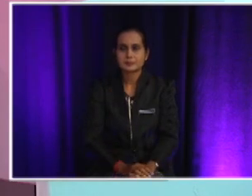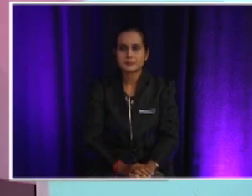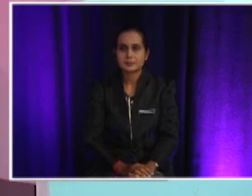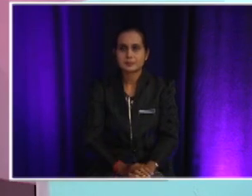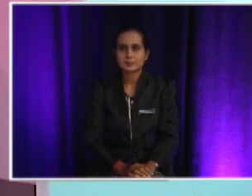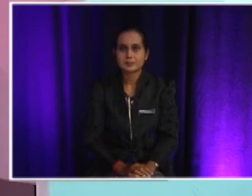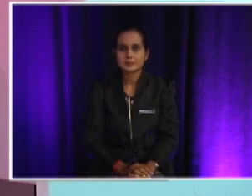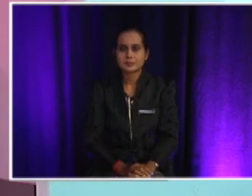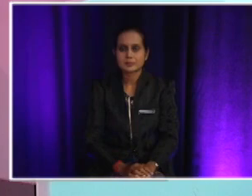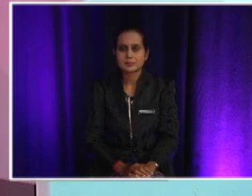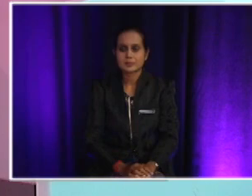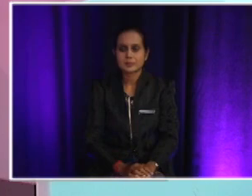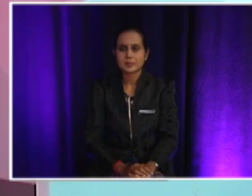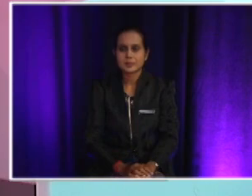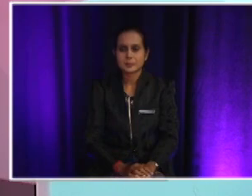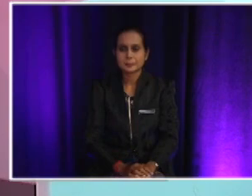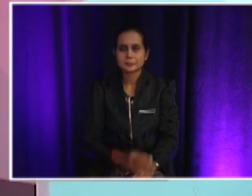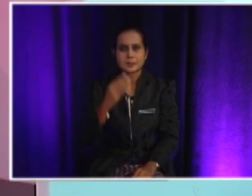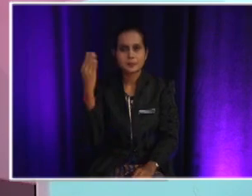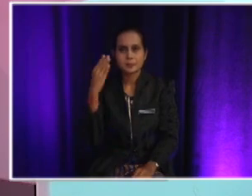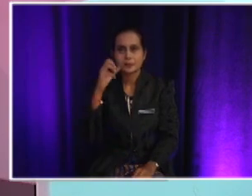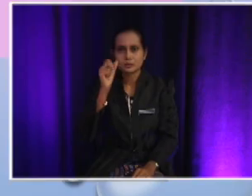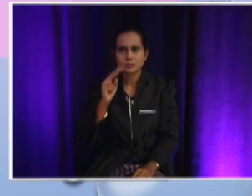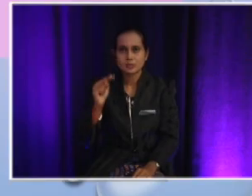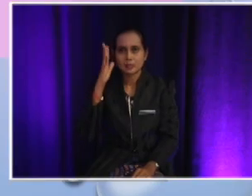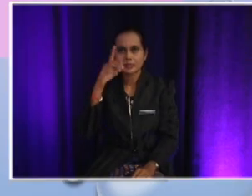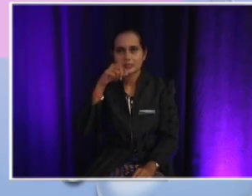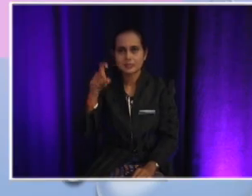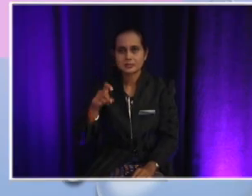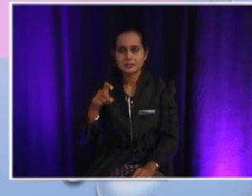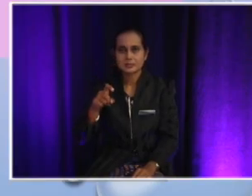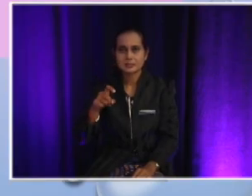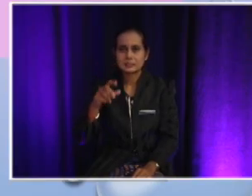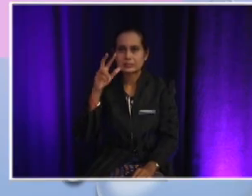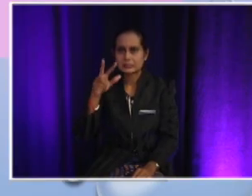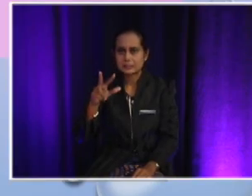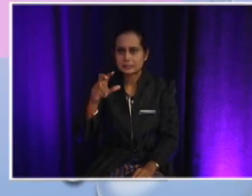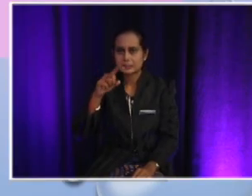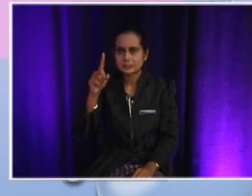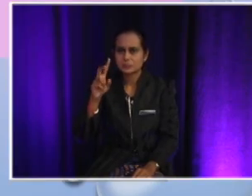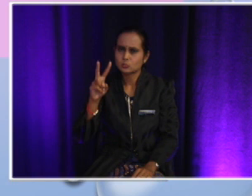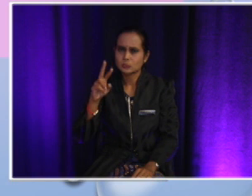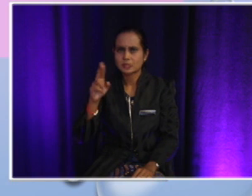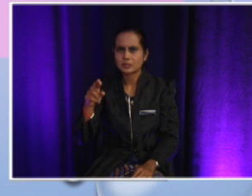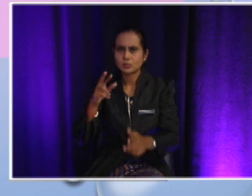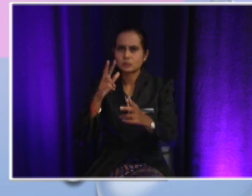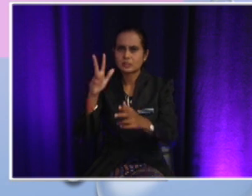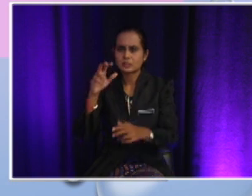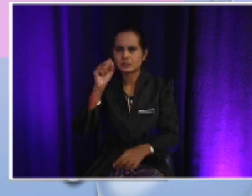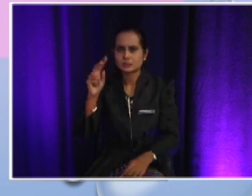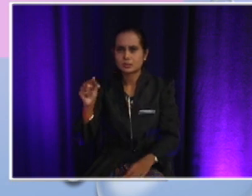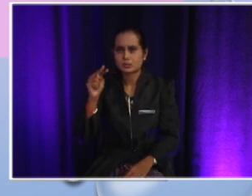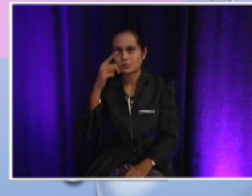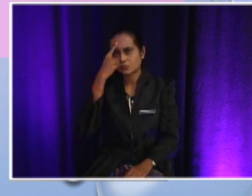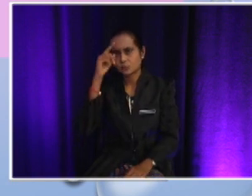cukup, jadi saya asing-asingkan. Okey. Biasanya soalan yang akan tanya begitulah, lebih kurang 3 soalan, 2 atau 3 soalan untuk membolehkan markah